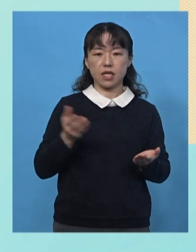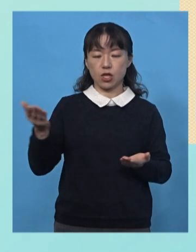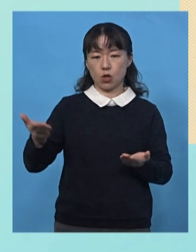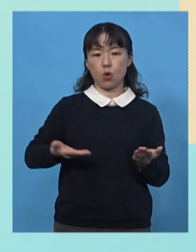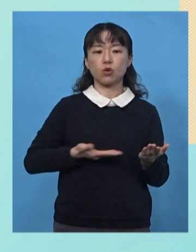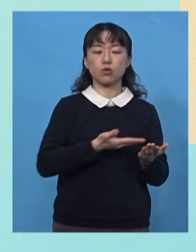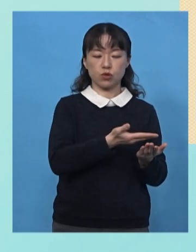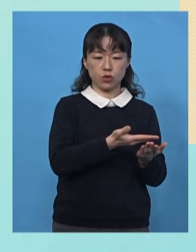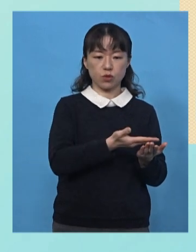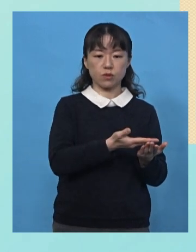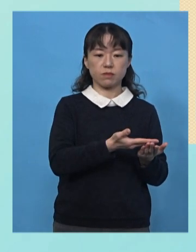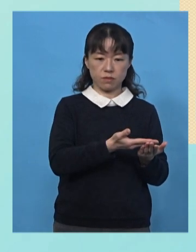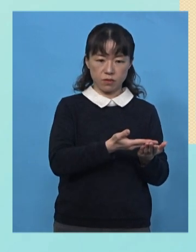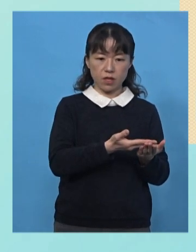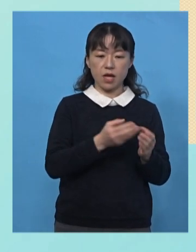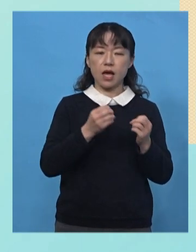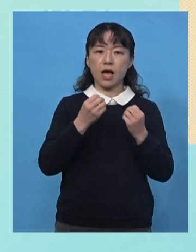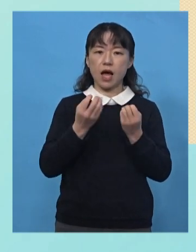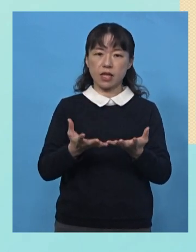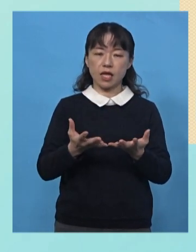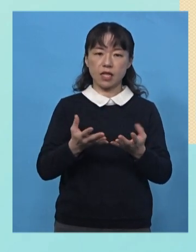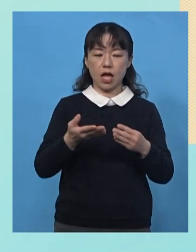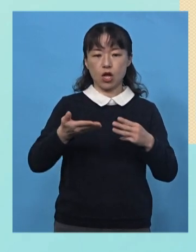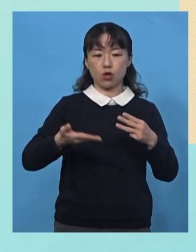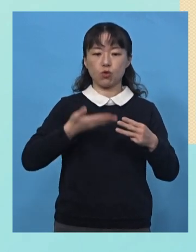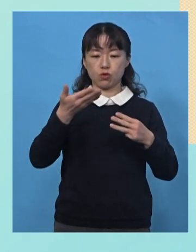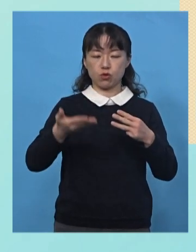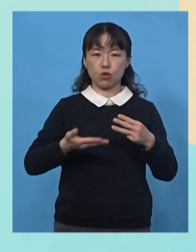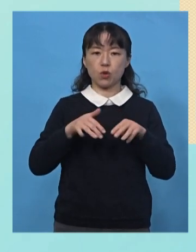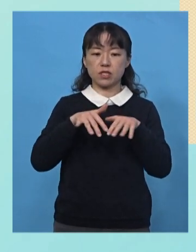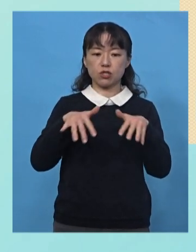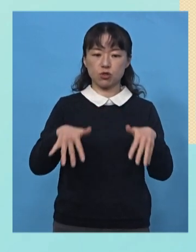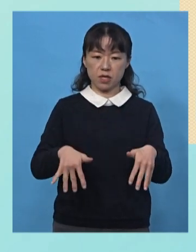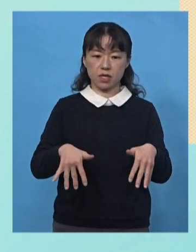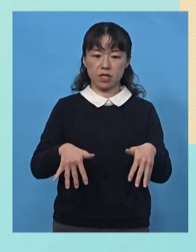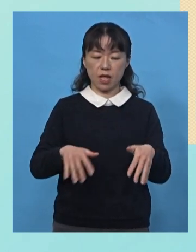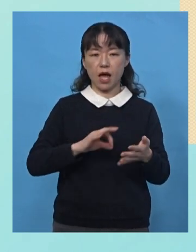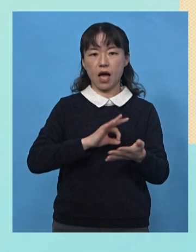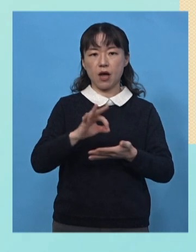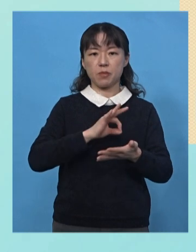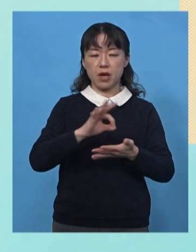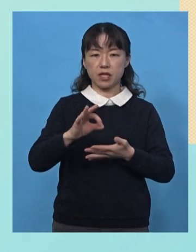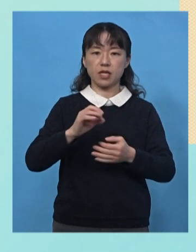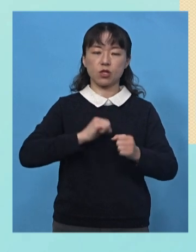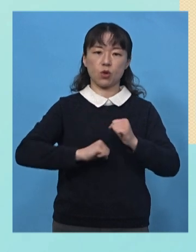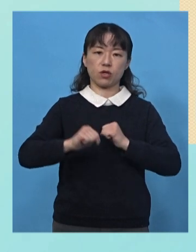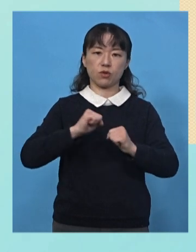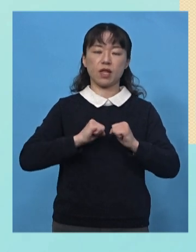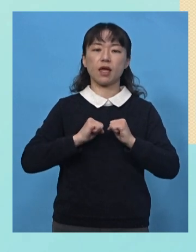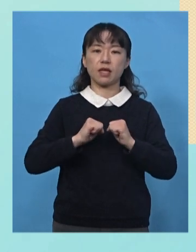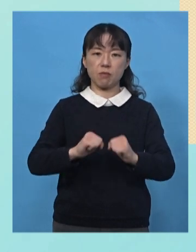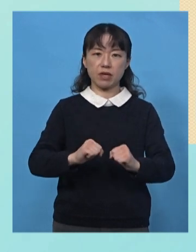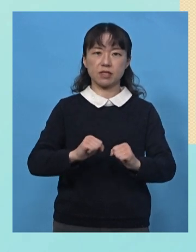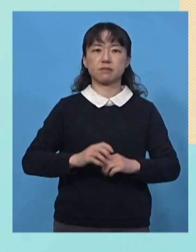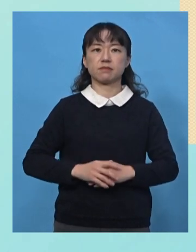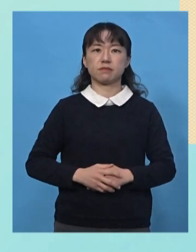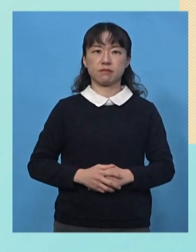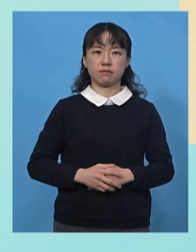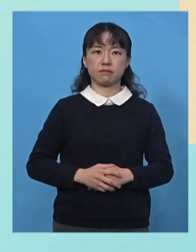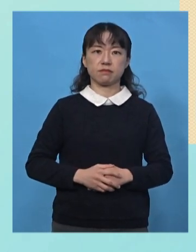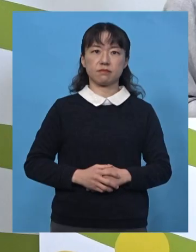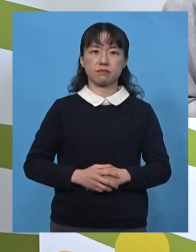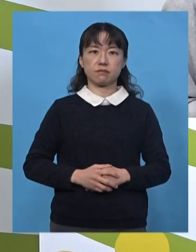などへ供給する新たな流通の仕組みで、日々地場農産物の販売に取り組んでいます